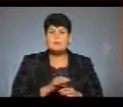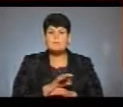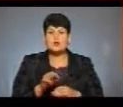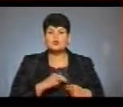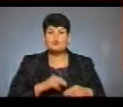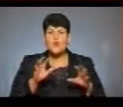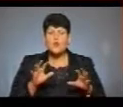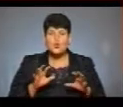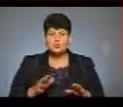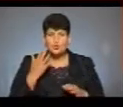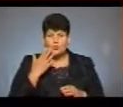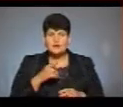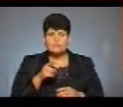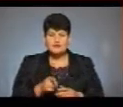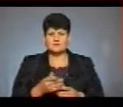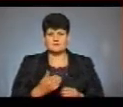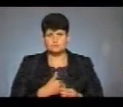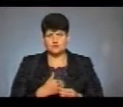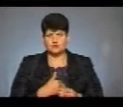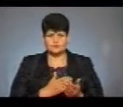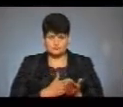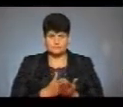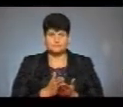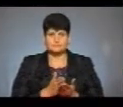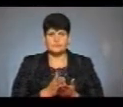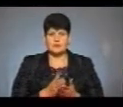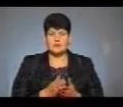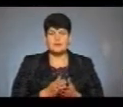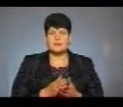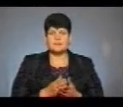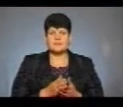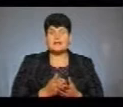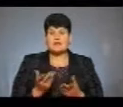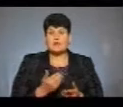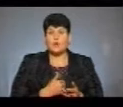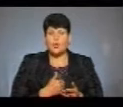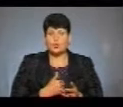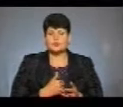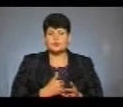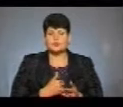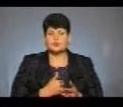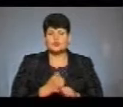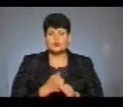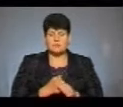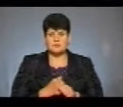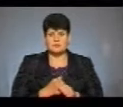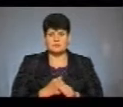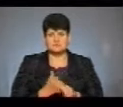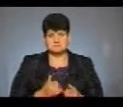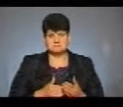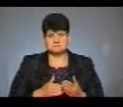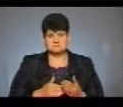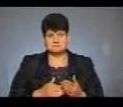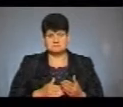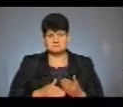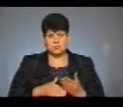Трудового кодексу, коли вони націлені, знаю, міністр Милованов, це неоліберал, який хоче, власне, зробити преференції бізнесу. Можна